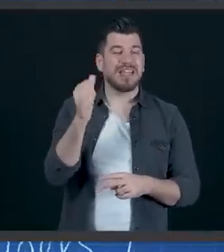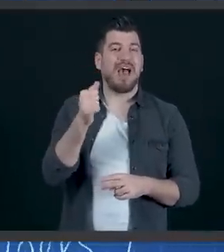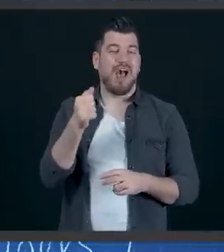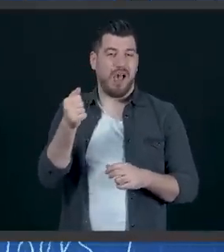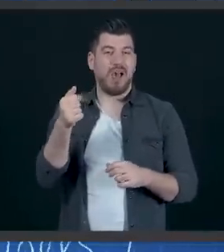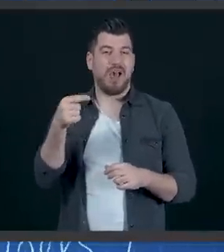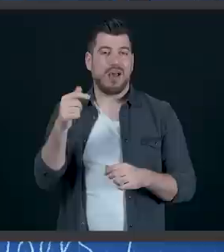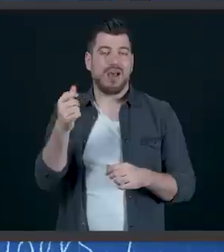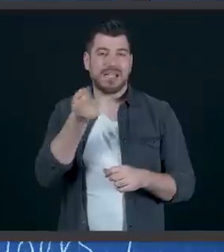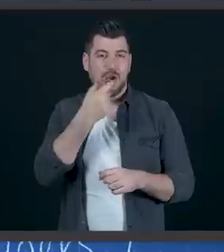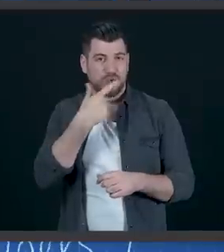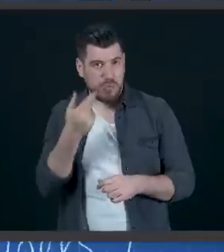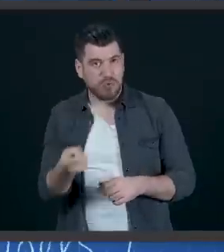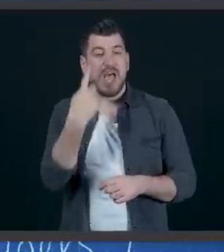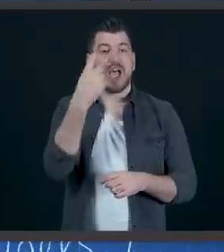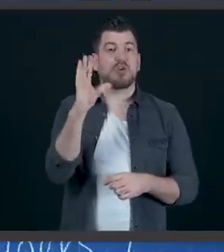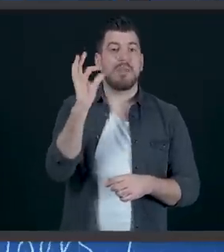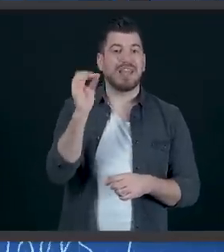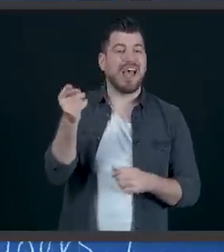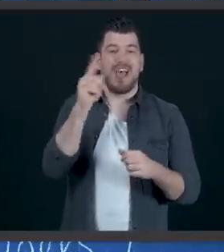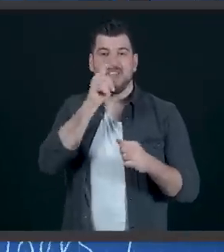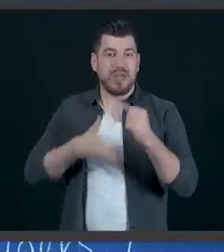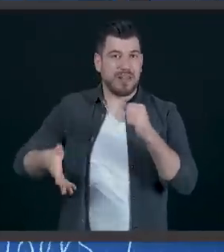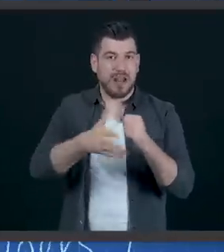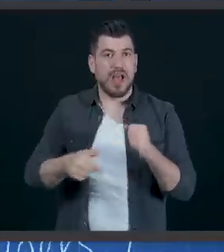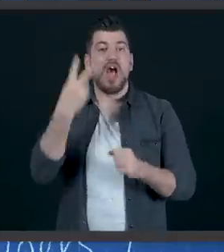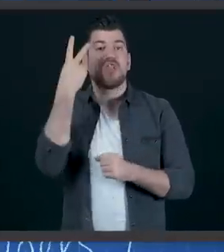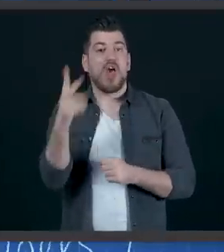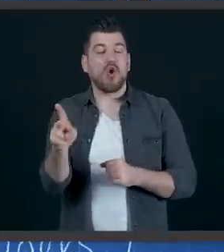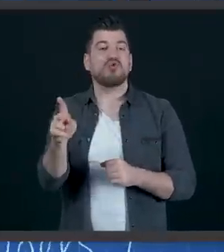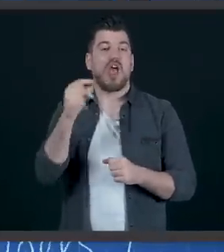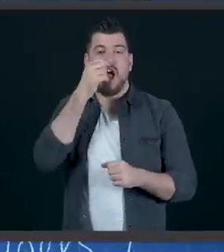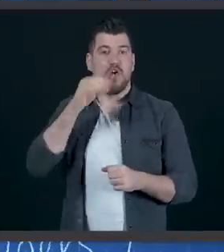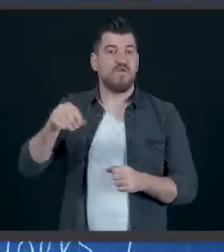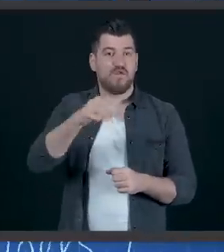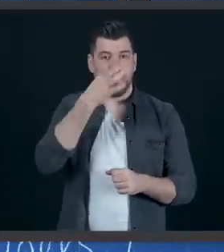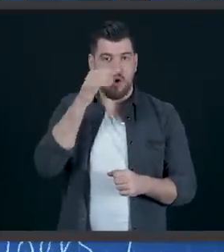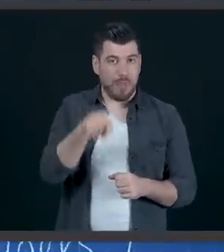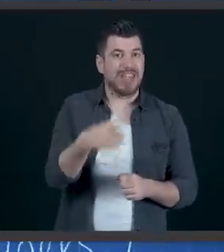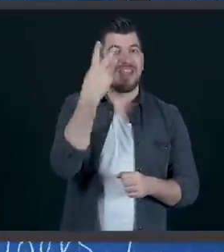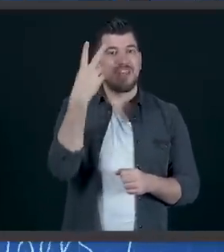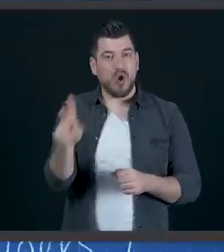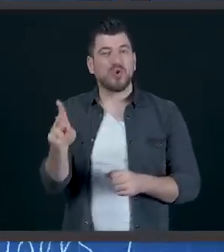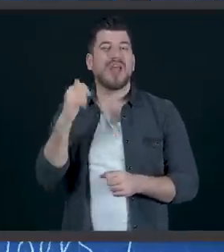διάφορους ξηρούς καρπούς, 150 γραμμάρια δημητριακά, 200 γραμμάρια βρώμη και 80 γραμμάρια cranberries.